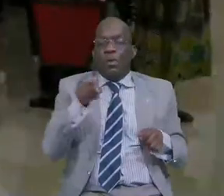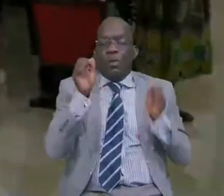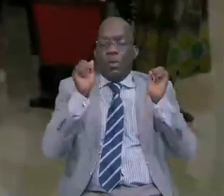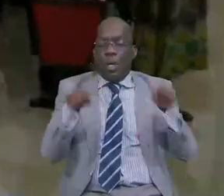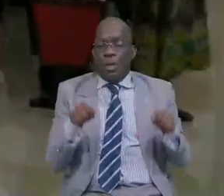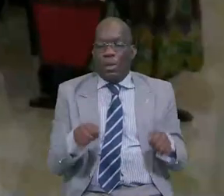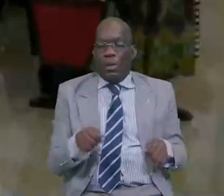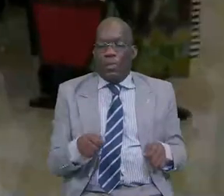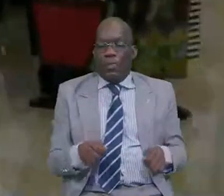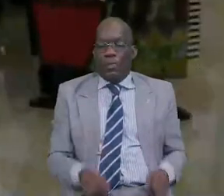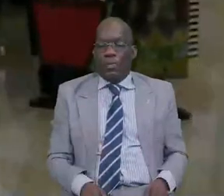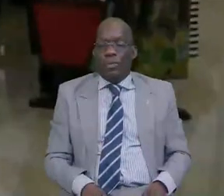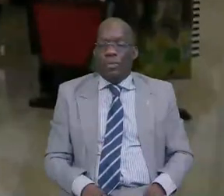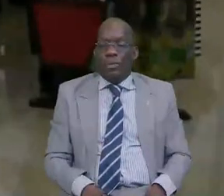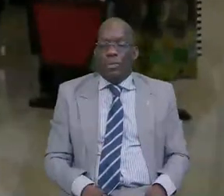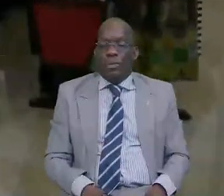tu peux.